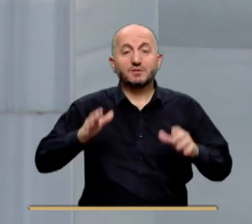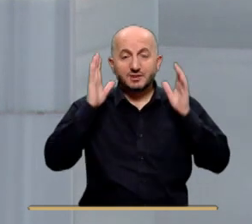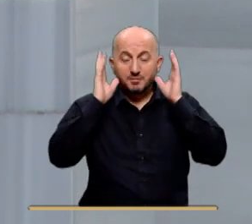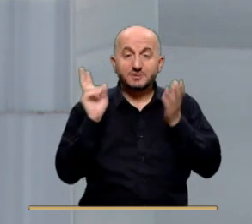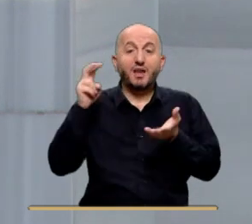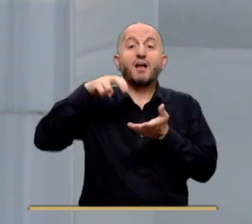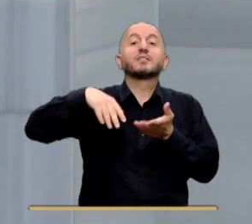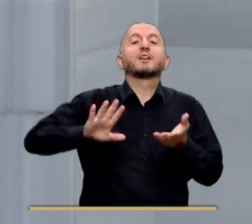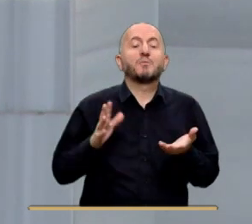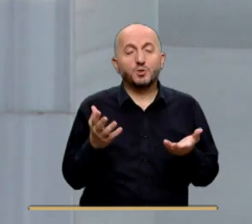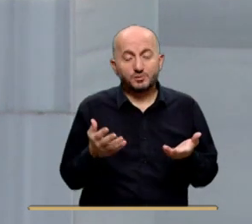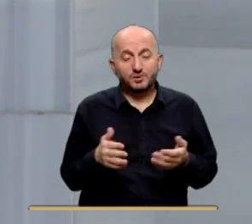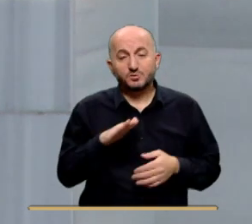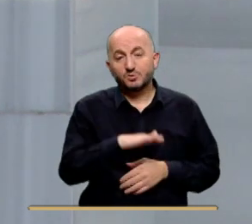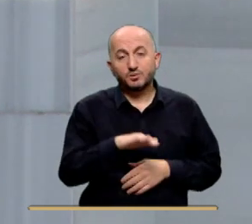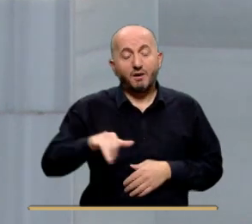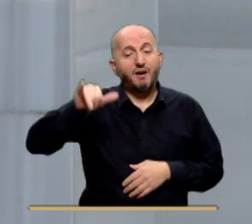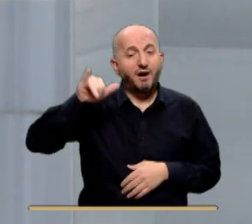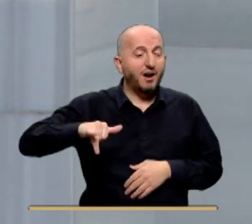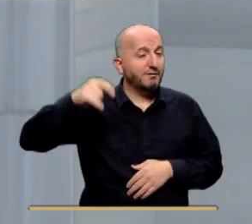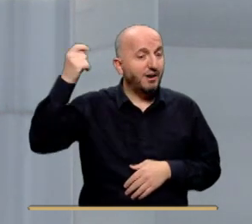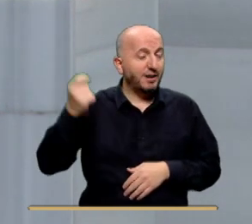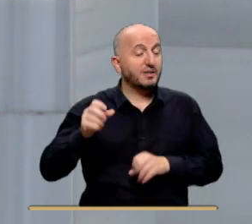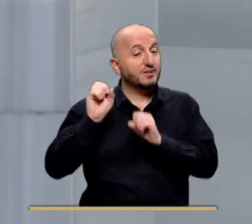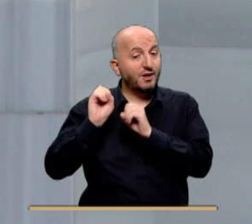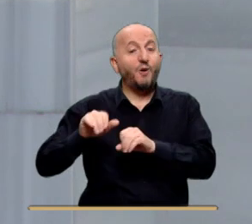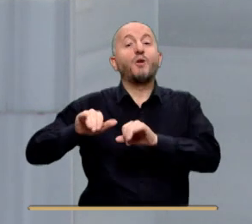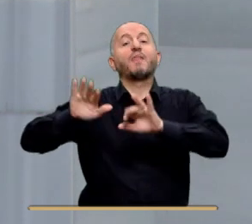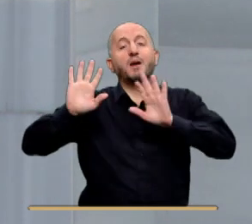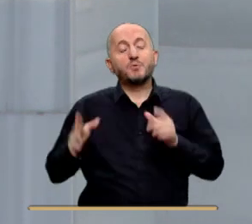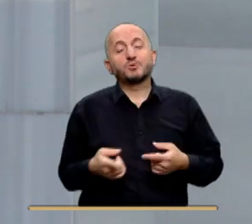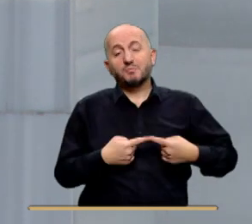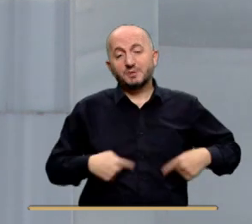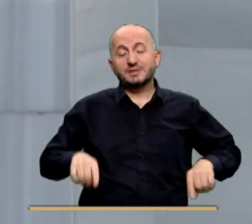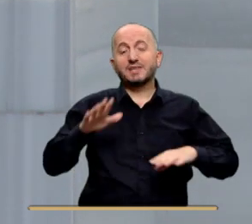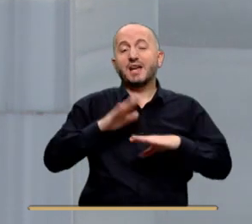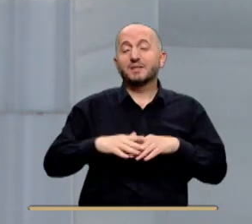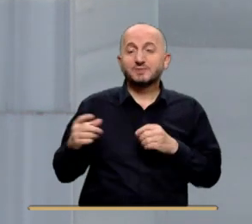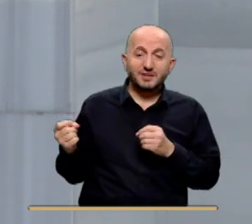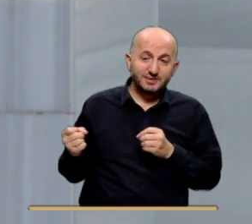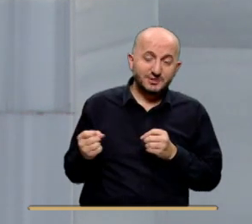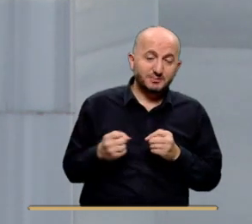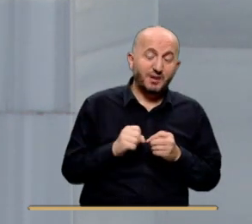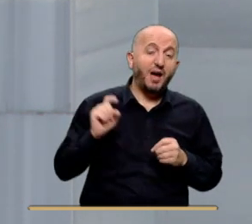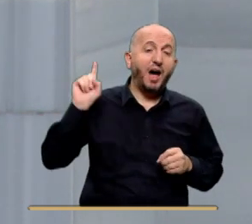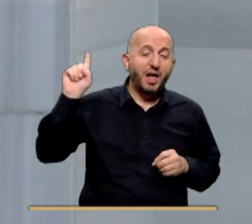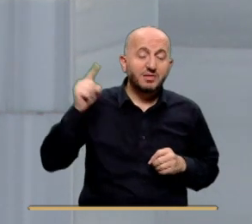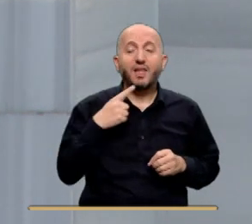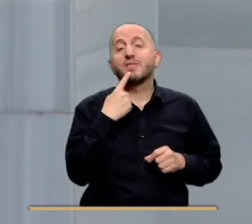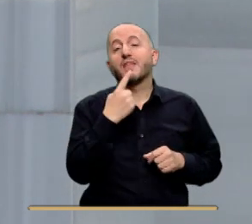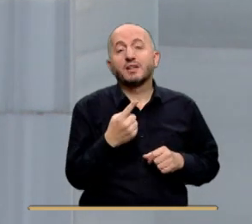isek, çocuklarımıza hak ve hakikati öğretemiyor isek, biz elimizde tesbih çekerken, Allah